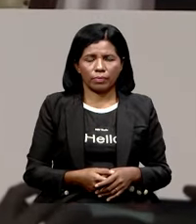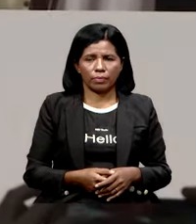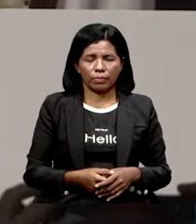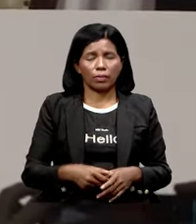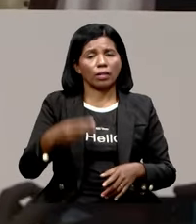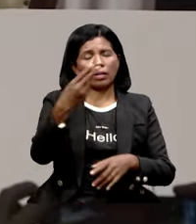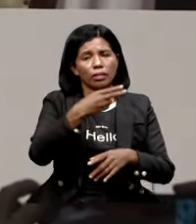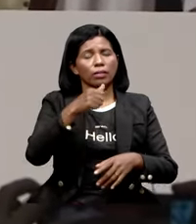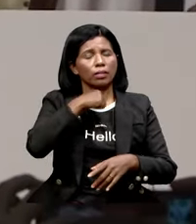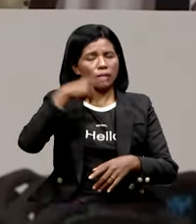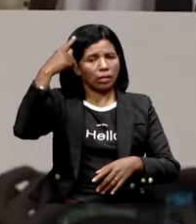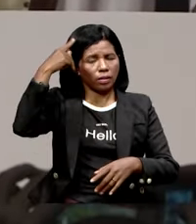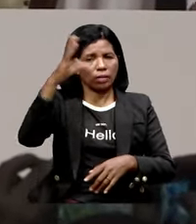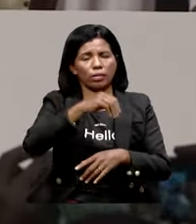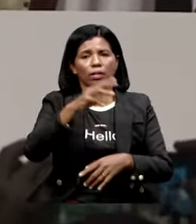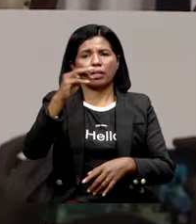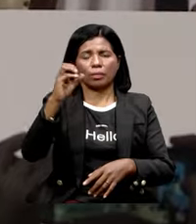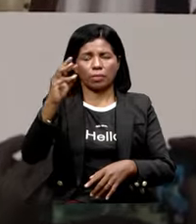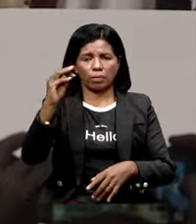Indonesia franciscoonesiaon